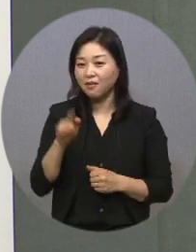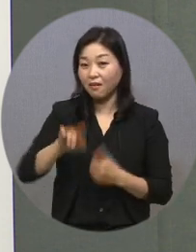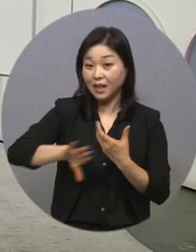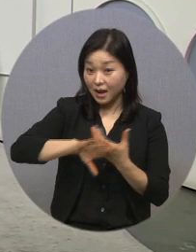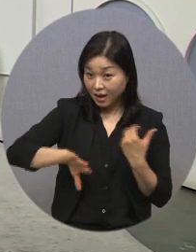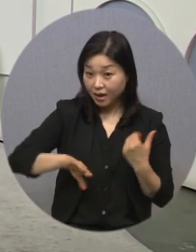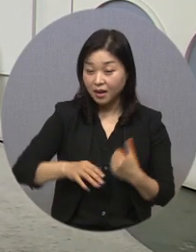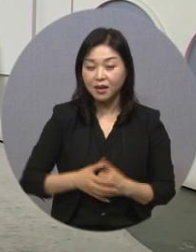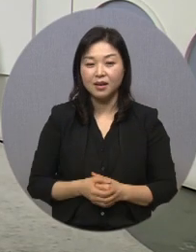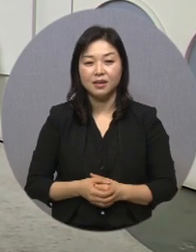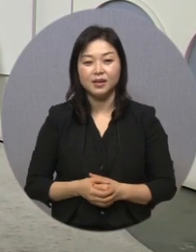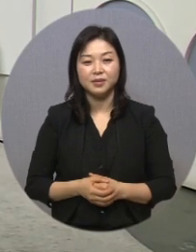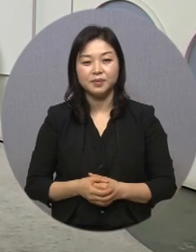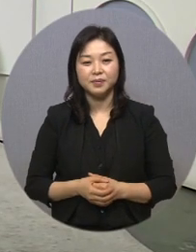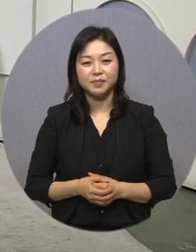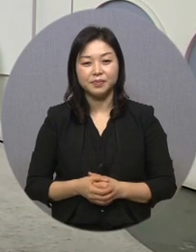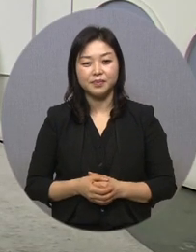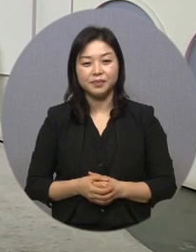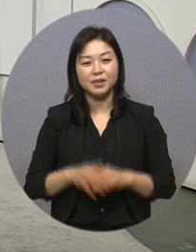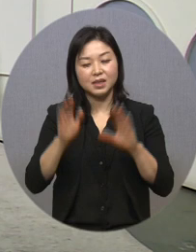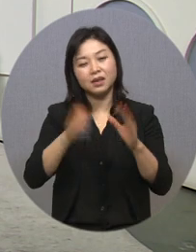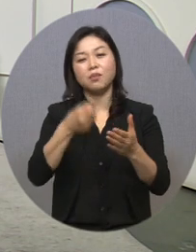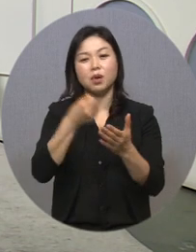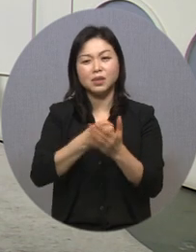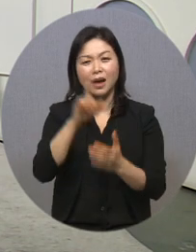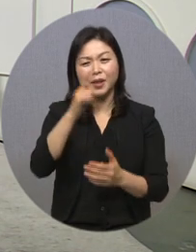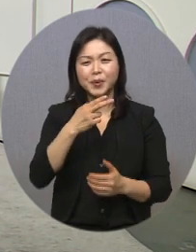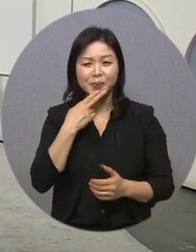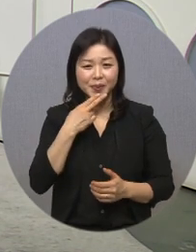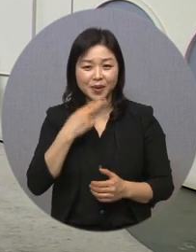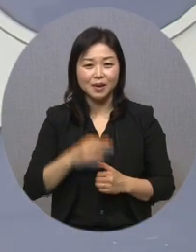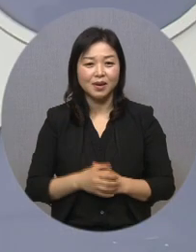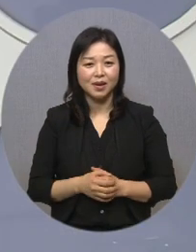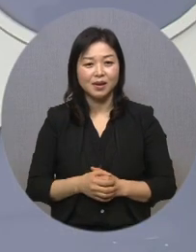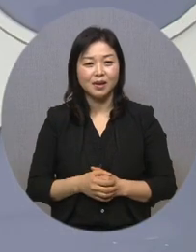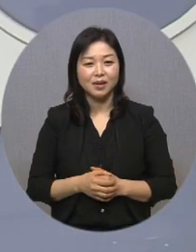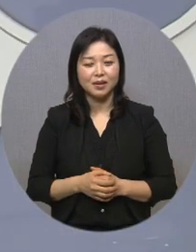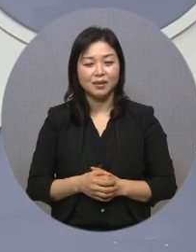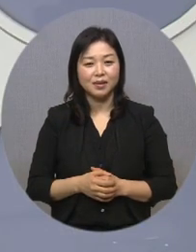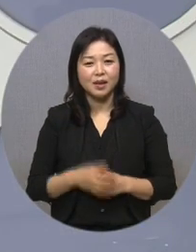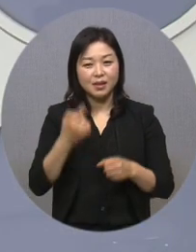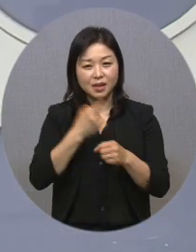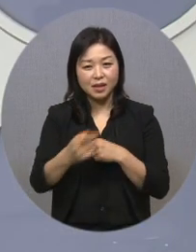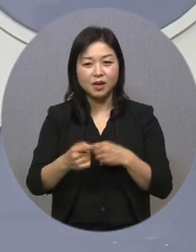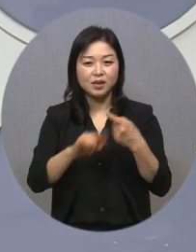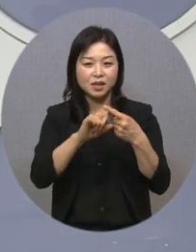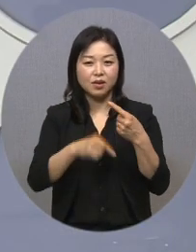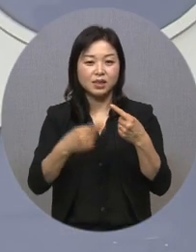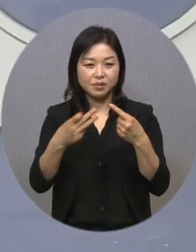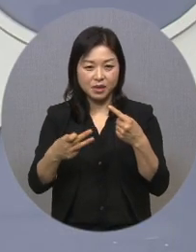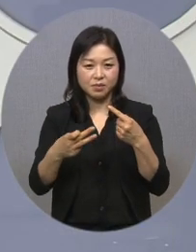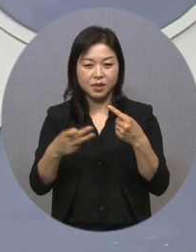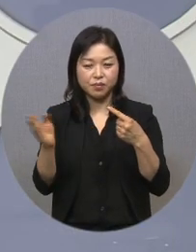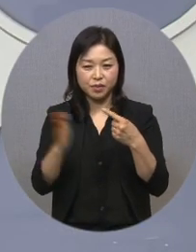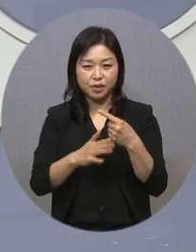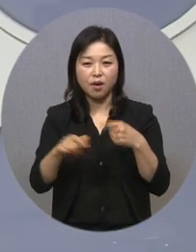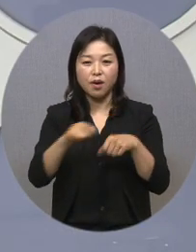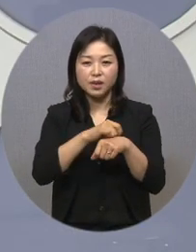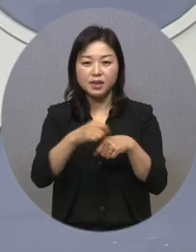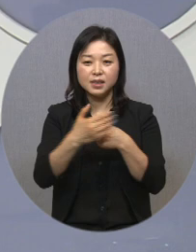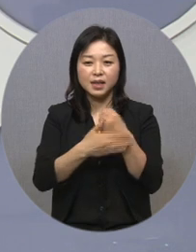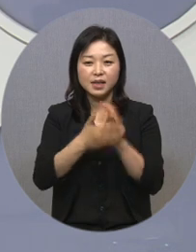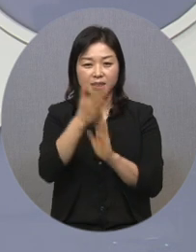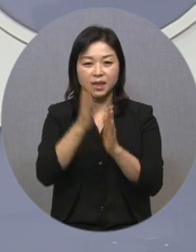아닙니까? 지금 확정되어진 것은 아무것도 없습니다. 내년 1월 13일부터 특례시가